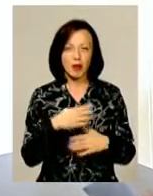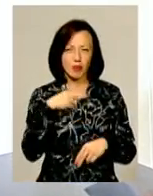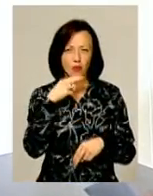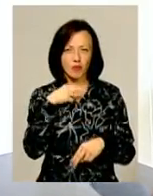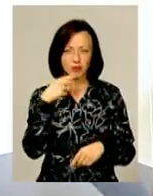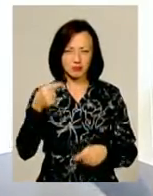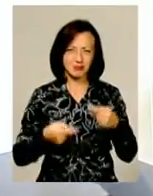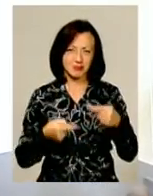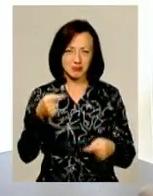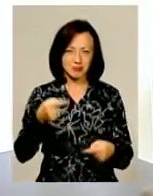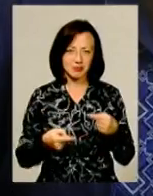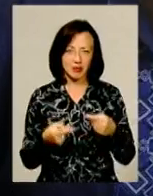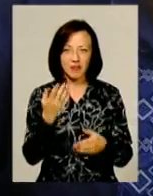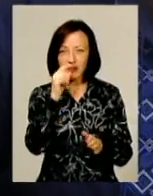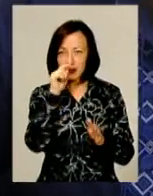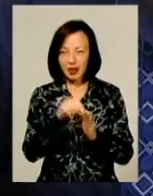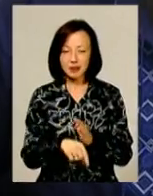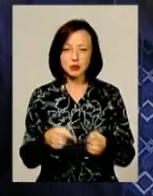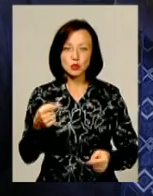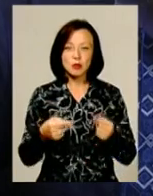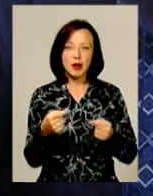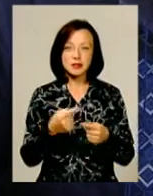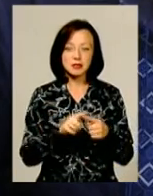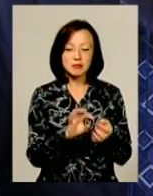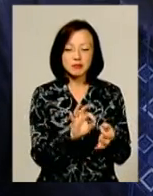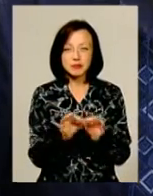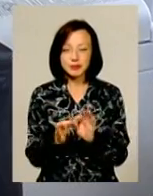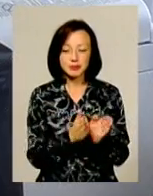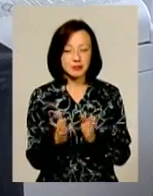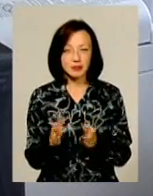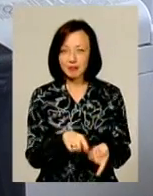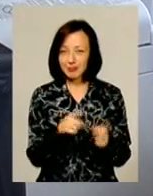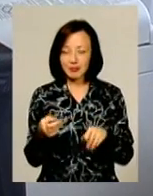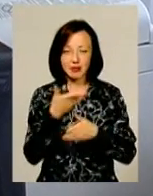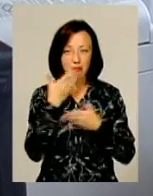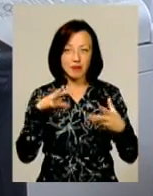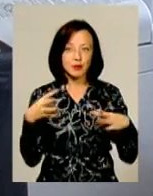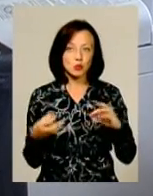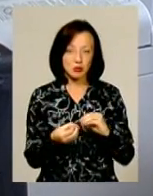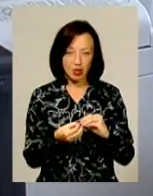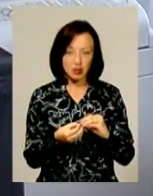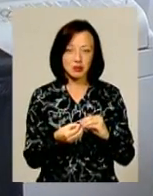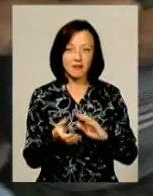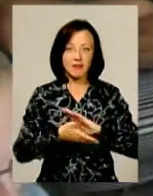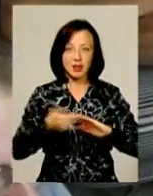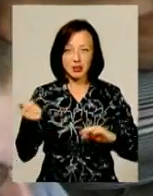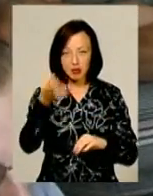козацьким стосом? Ви вдарилися до нас. Суперечки у конструктивне русло так і не перейшли. У результаті викликали